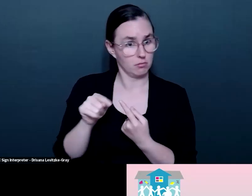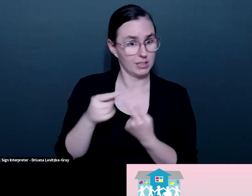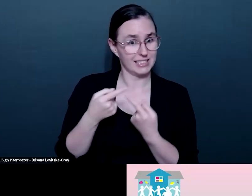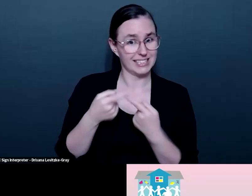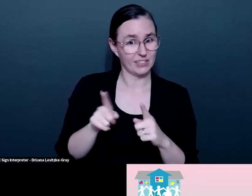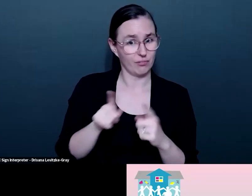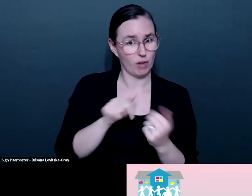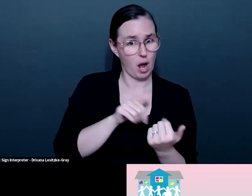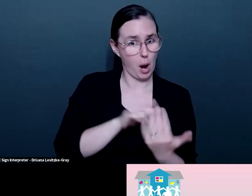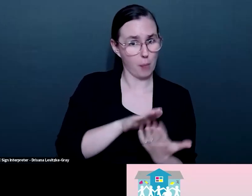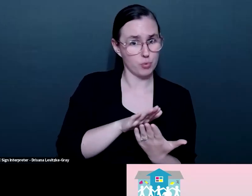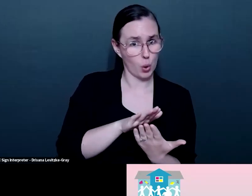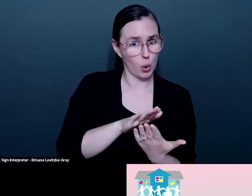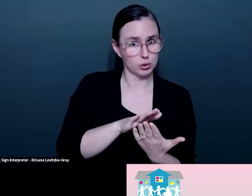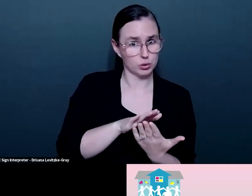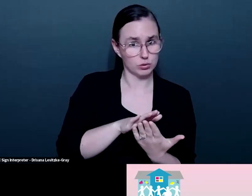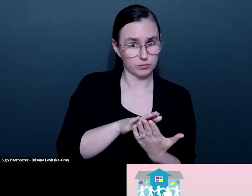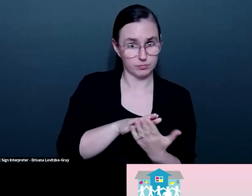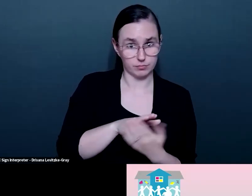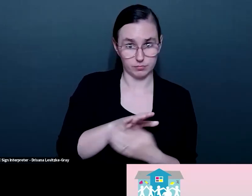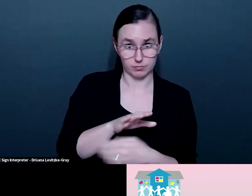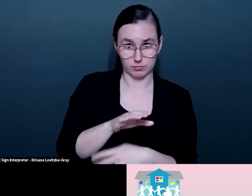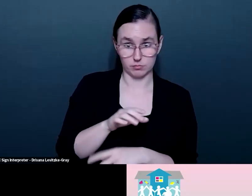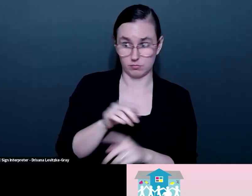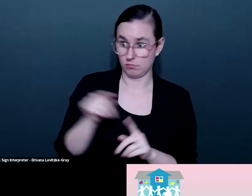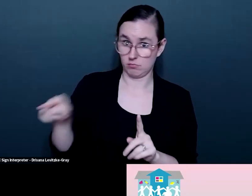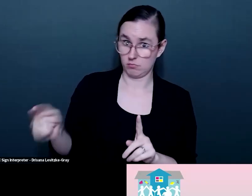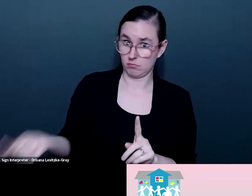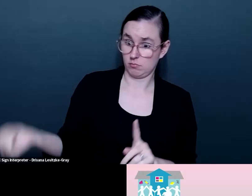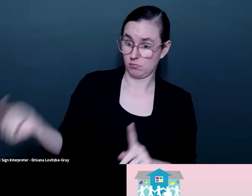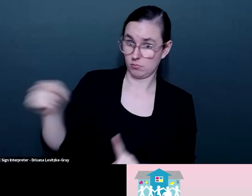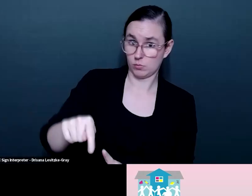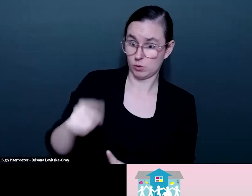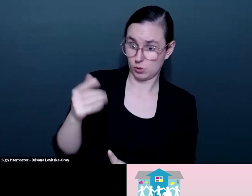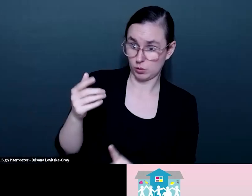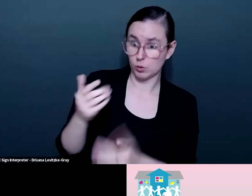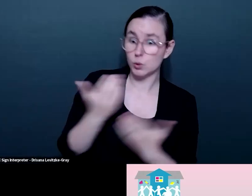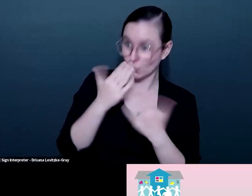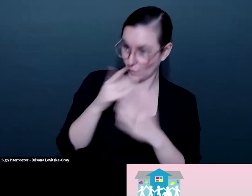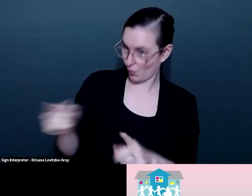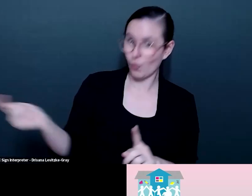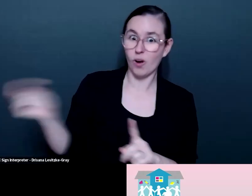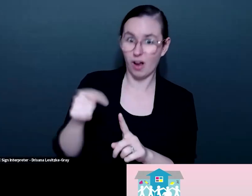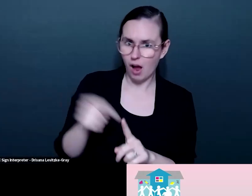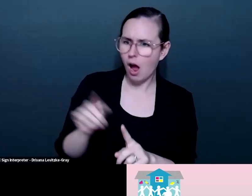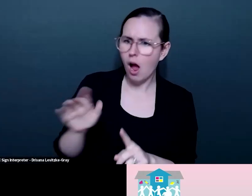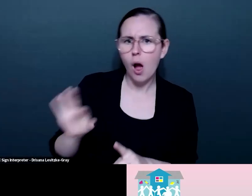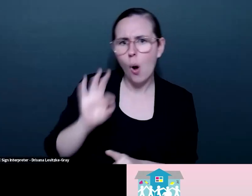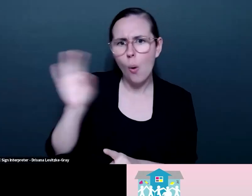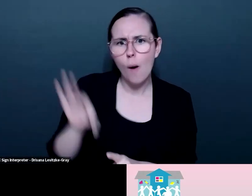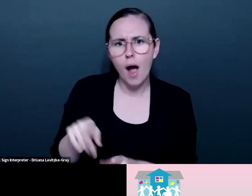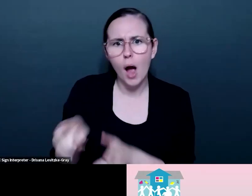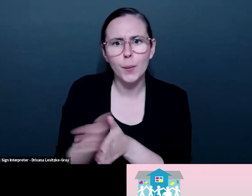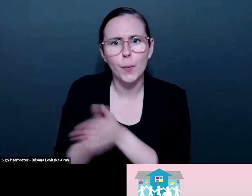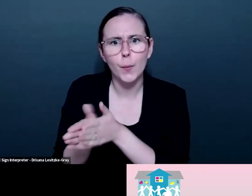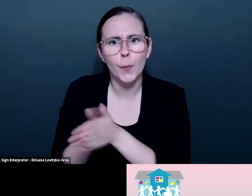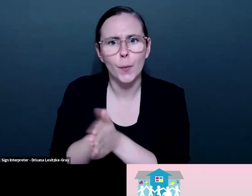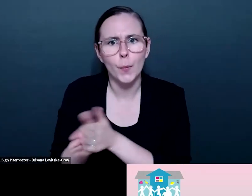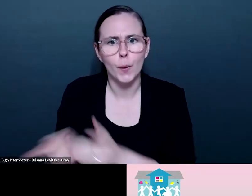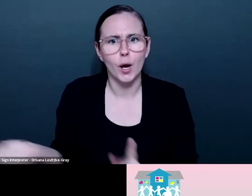vérifiée d'une manière spéciale? Mais j'aimerais savoir qu'est-ce qui pousse l'enfant à aller toujours à